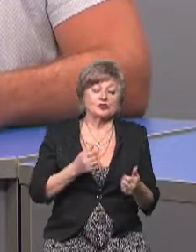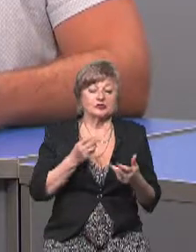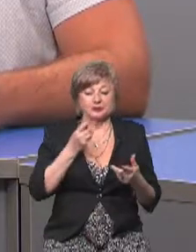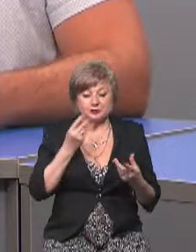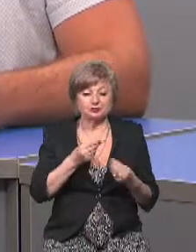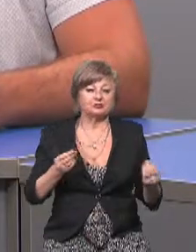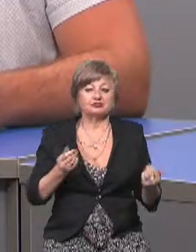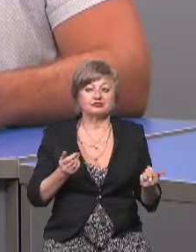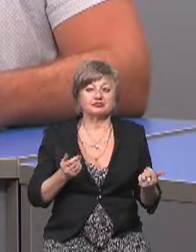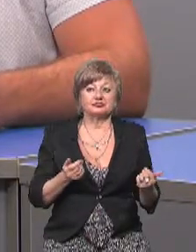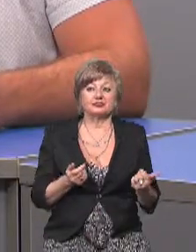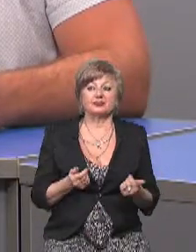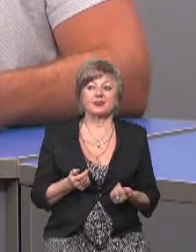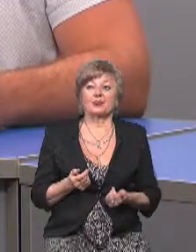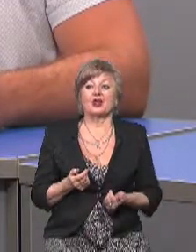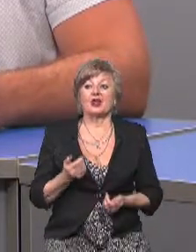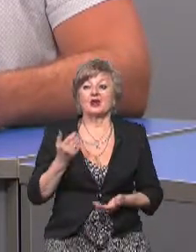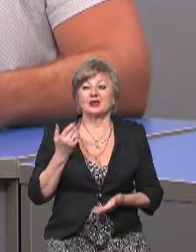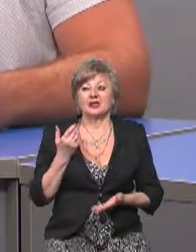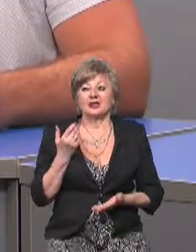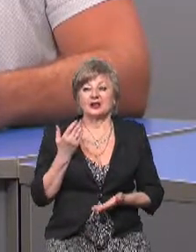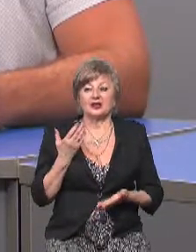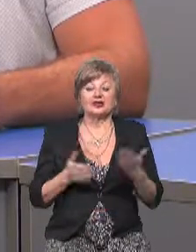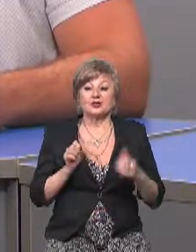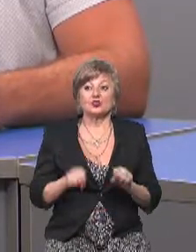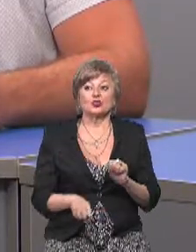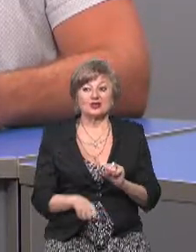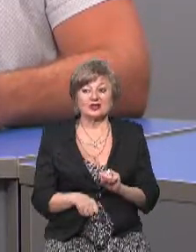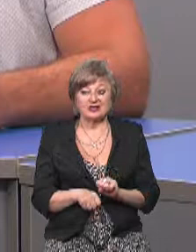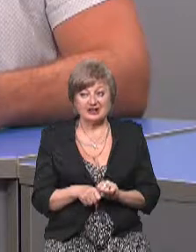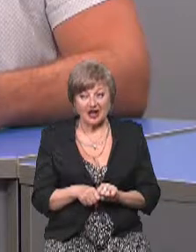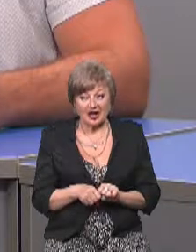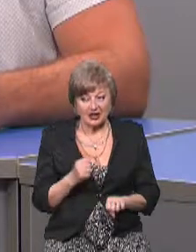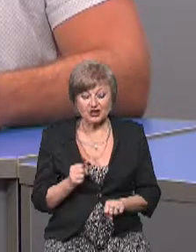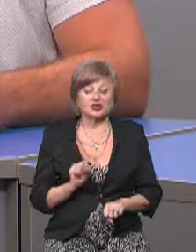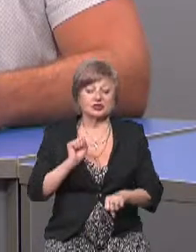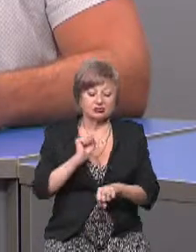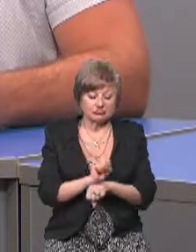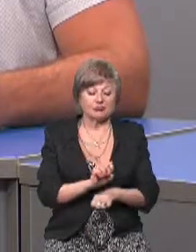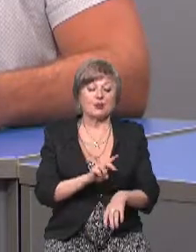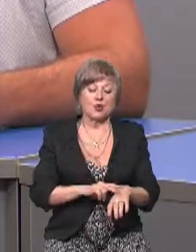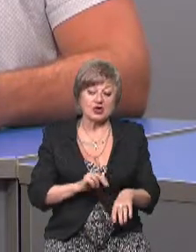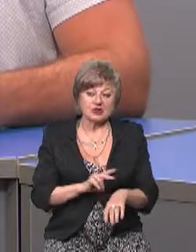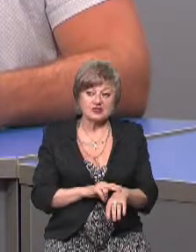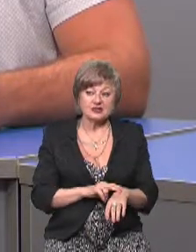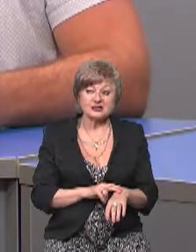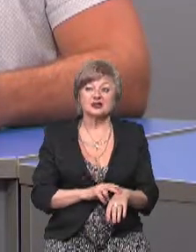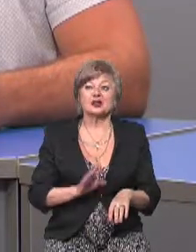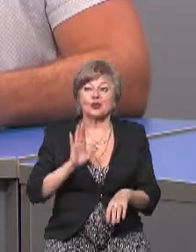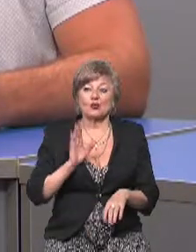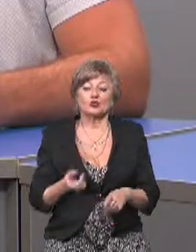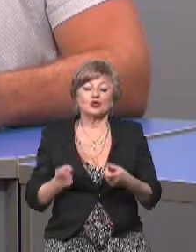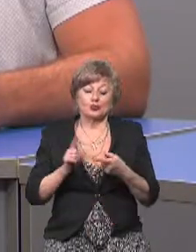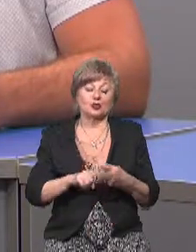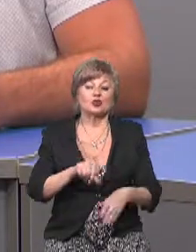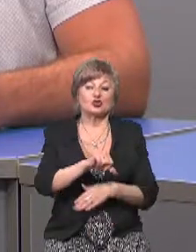якщо буде так, ну, з порушенням автомобілі зупинений і патрульною поліцією, і буде підключена